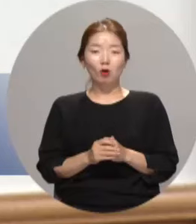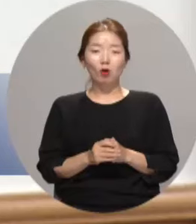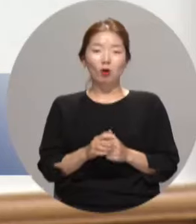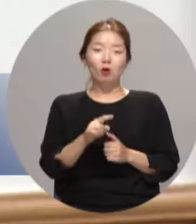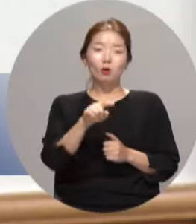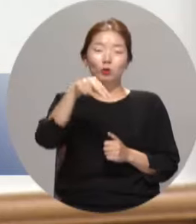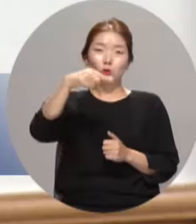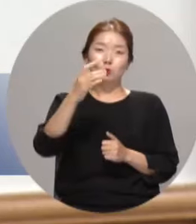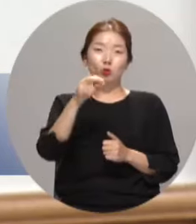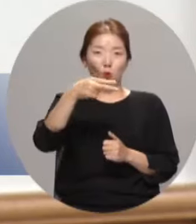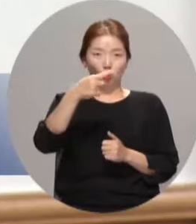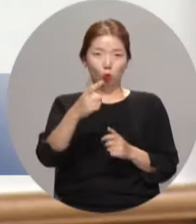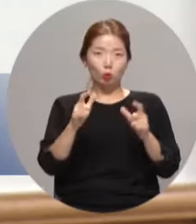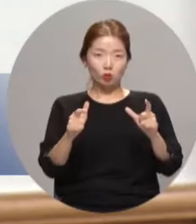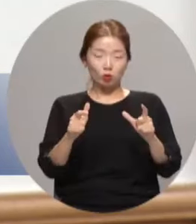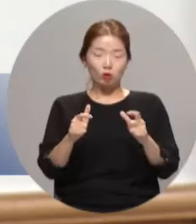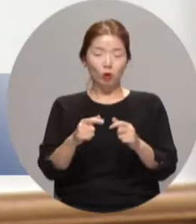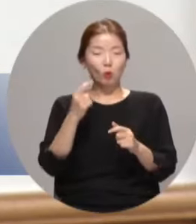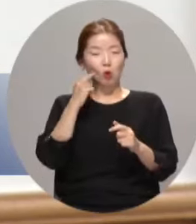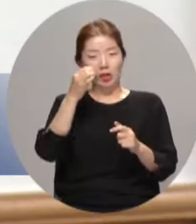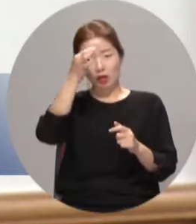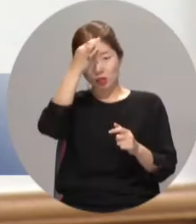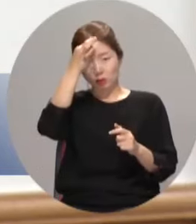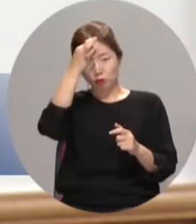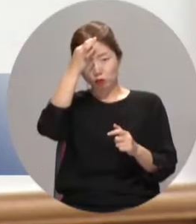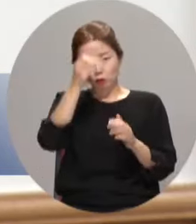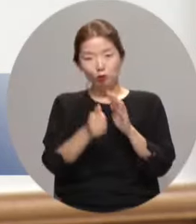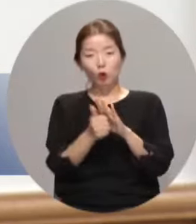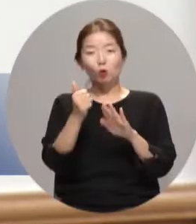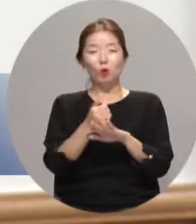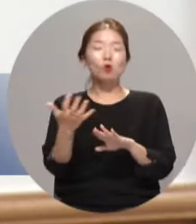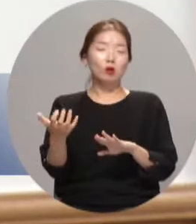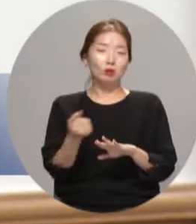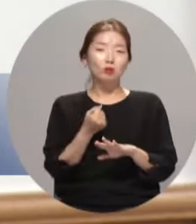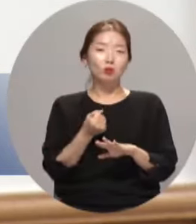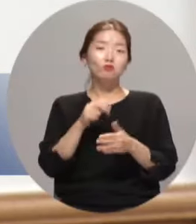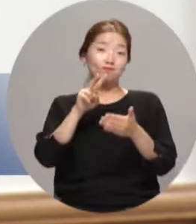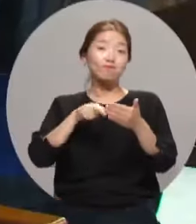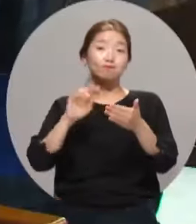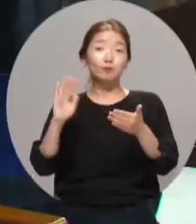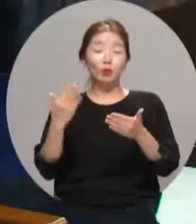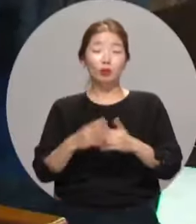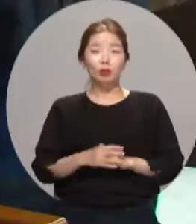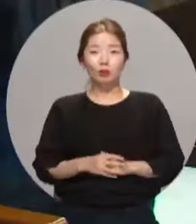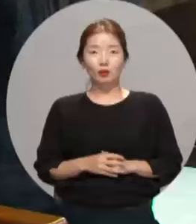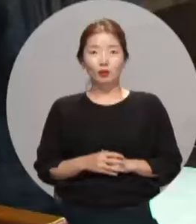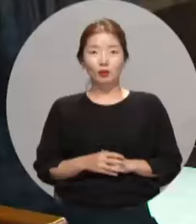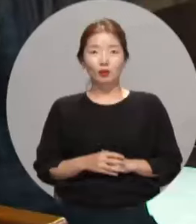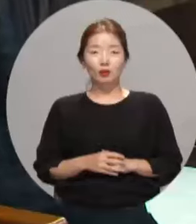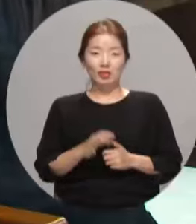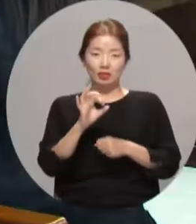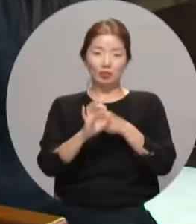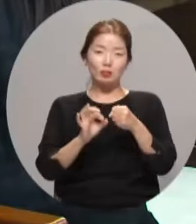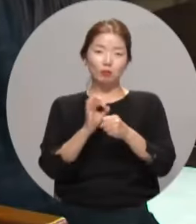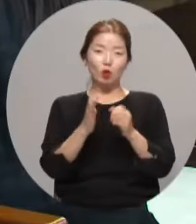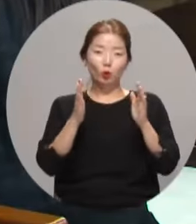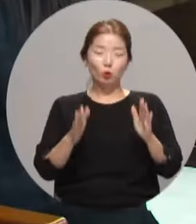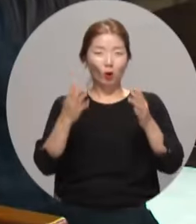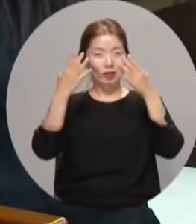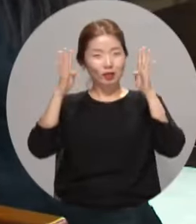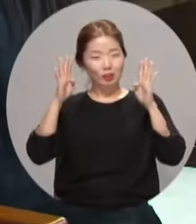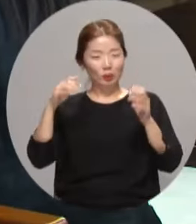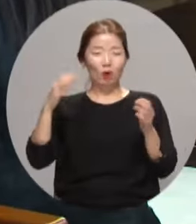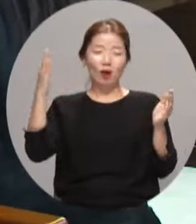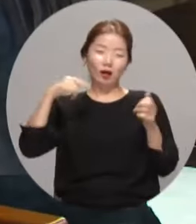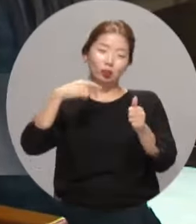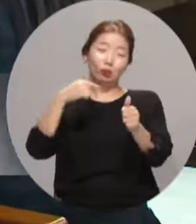통해서 알레고리화하는 데 예술적인 그 성공을 거둔 작품으로 읽혔고요. 10년 가까이 대학에서